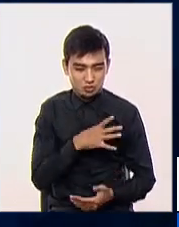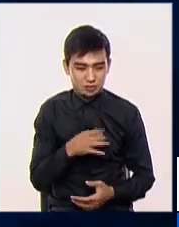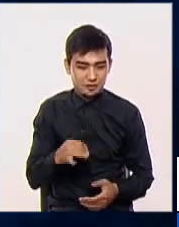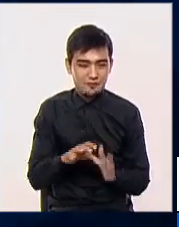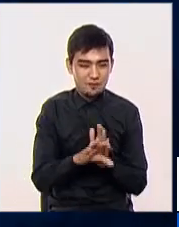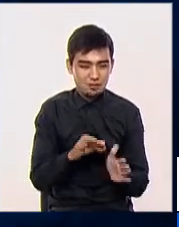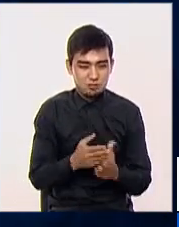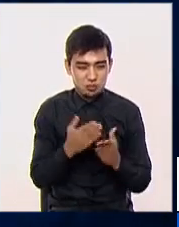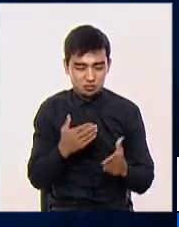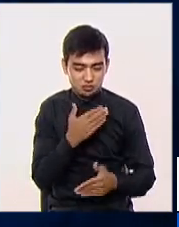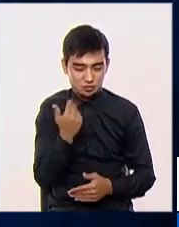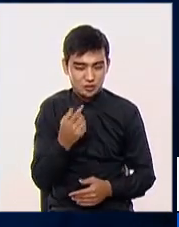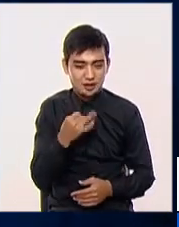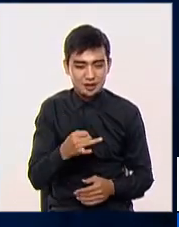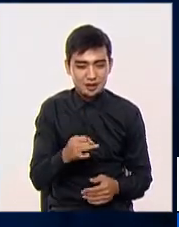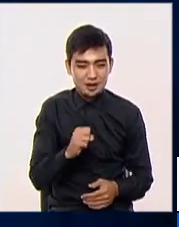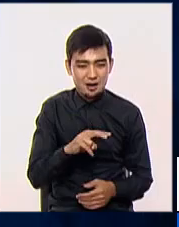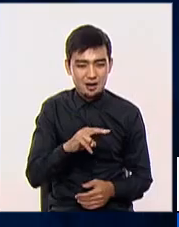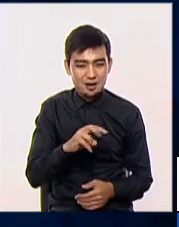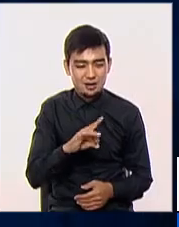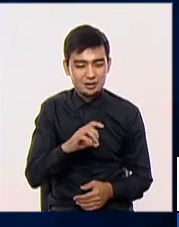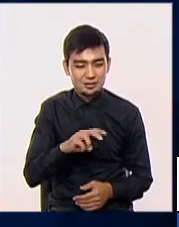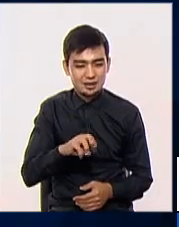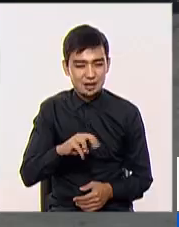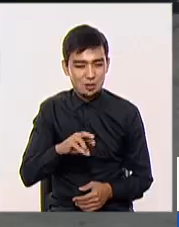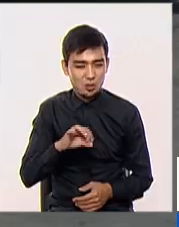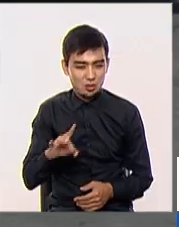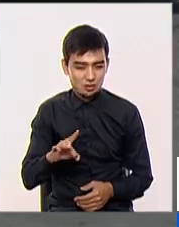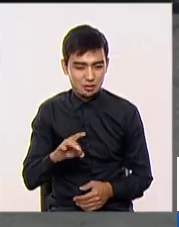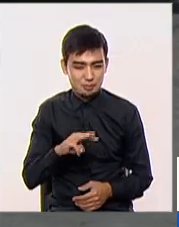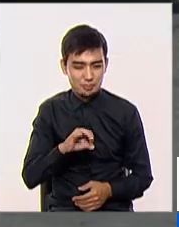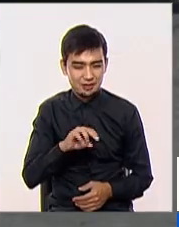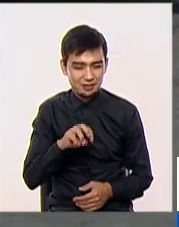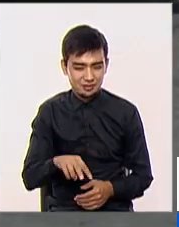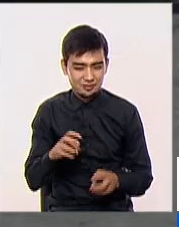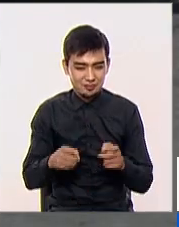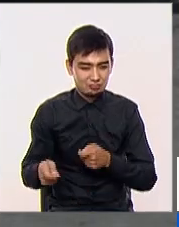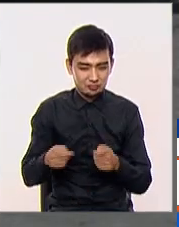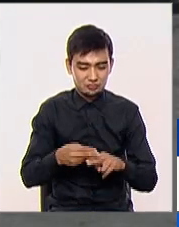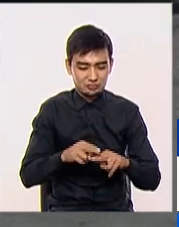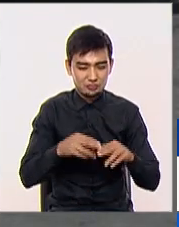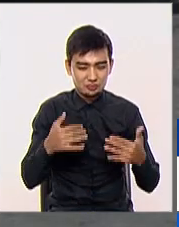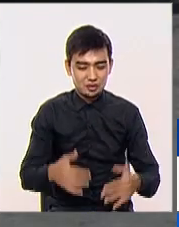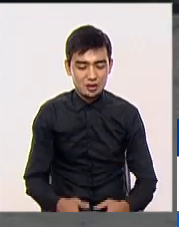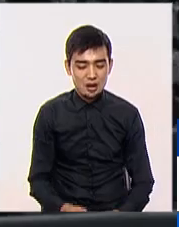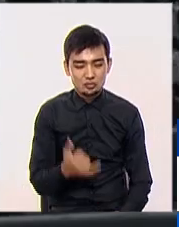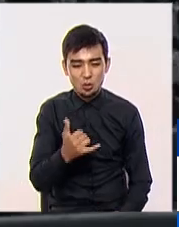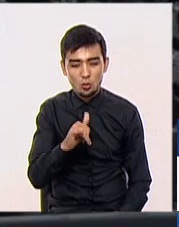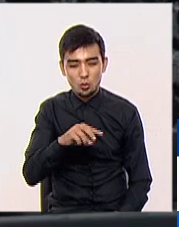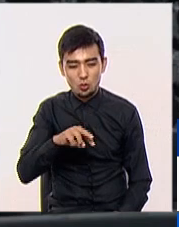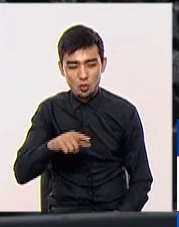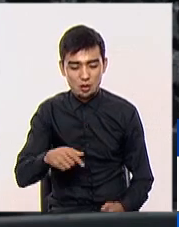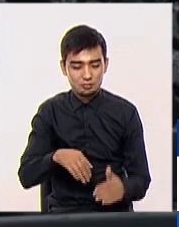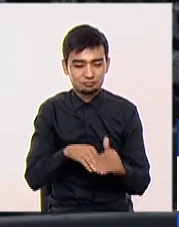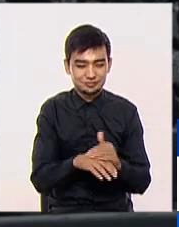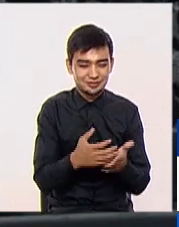часть шахт обслуживает только ArcelorMittal Темиртау. Сейчас самое время запасаться углем на зиму, но жители